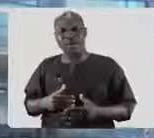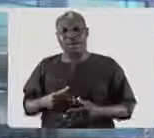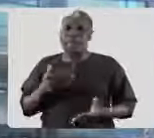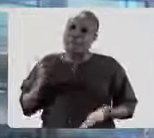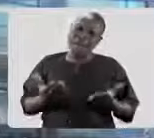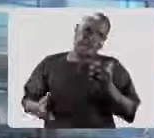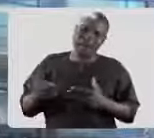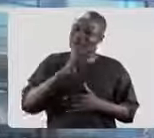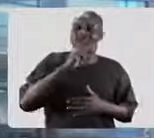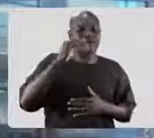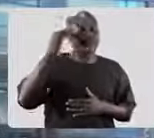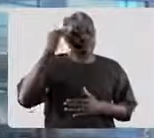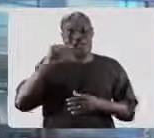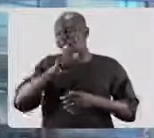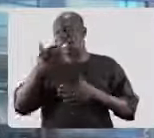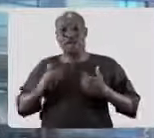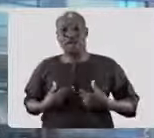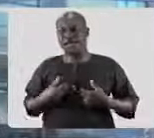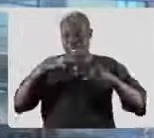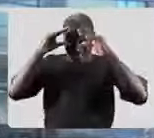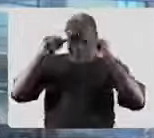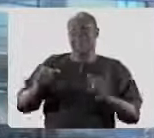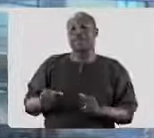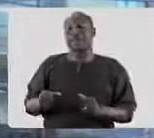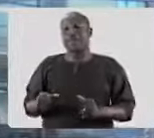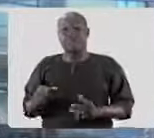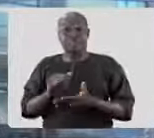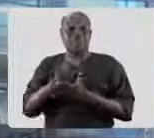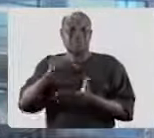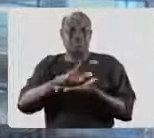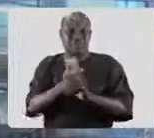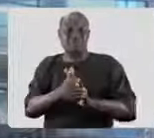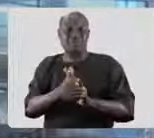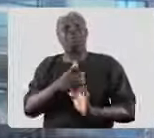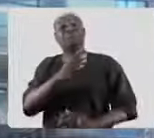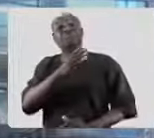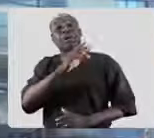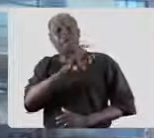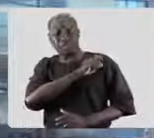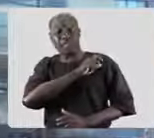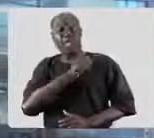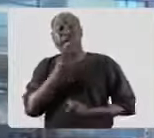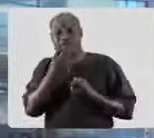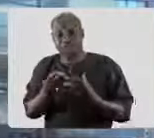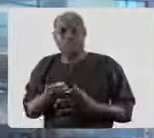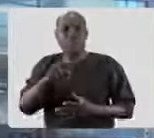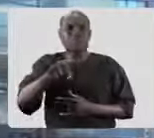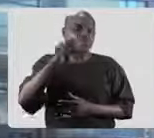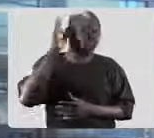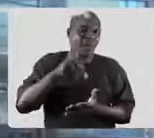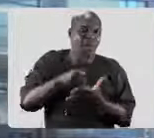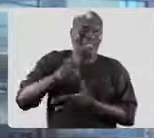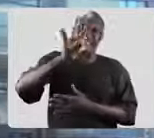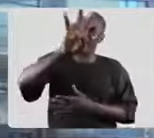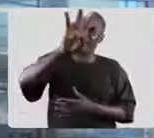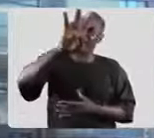se wonim obiara e wo aban mu Nessa also person call police Nubia. Me na me catch her say, you catch her